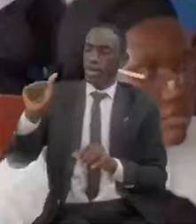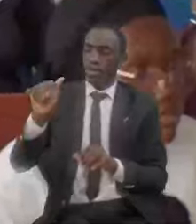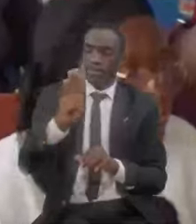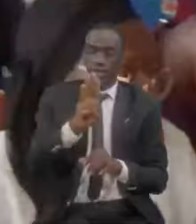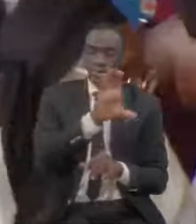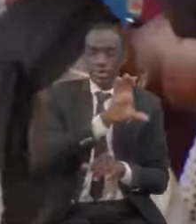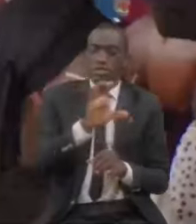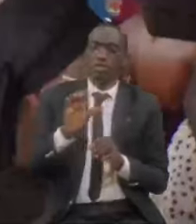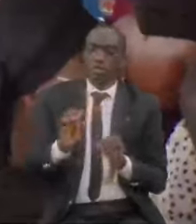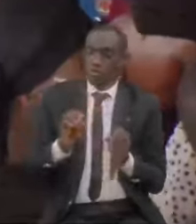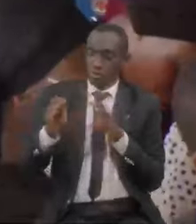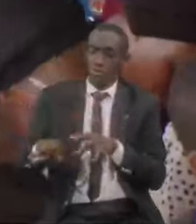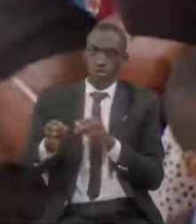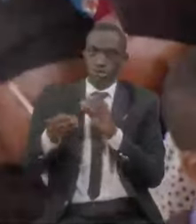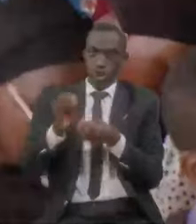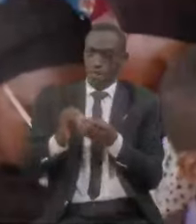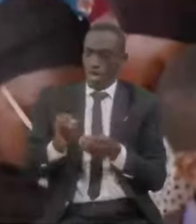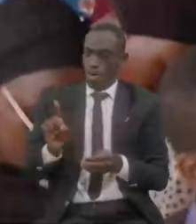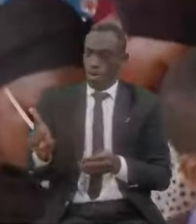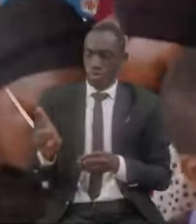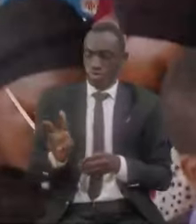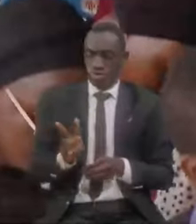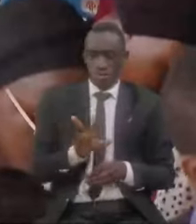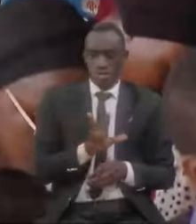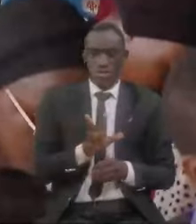numéro à chaque lettre. Est-ce que vous avez fini?